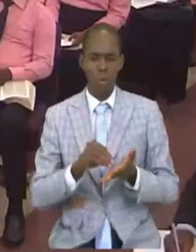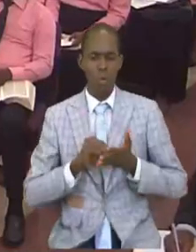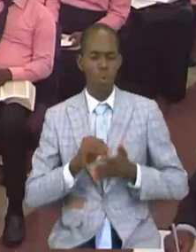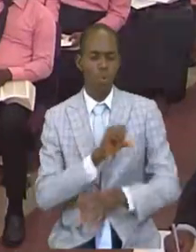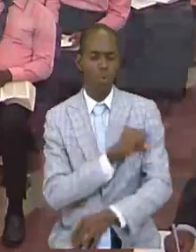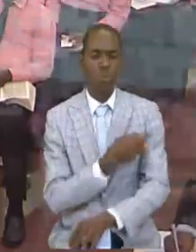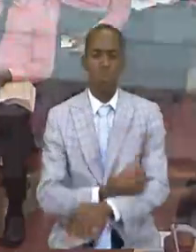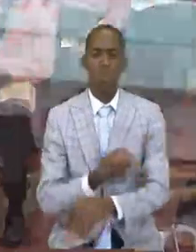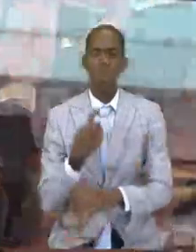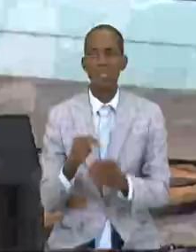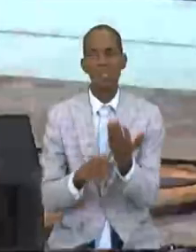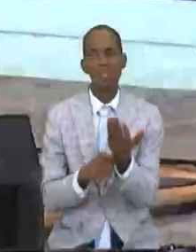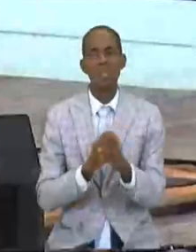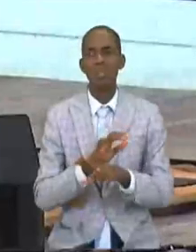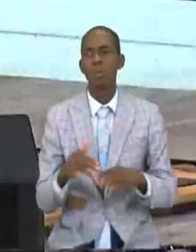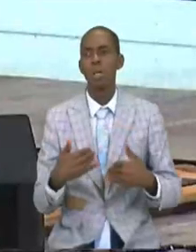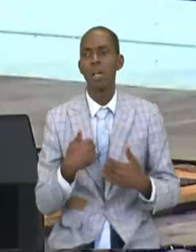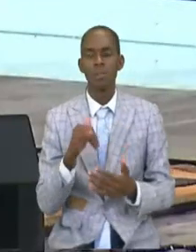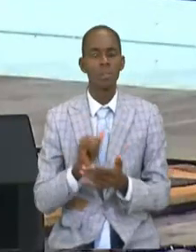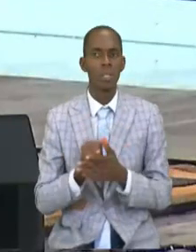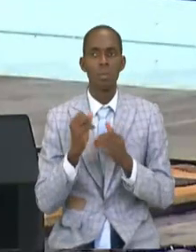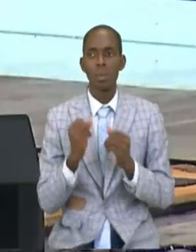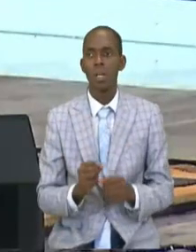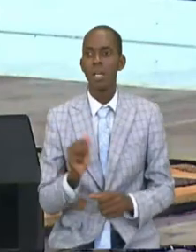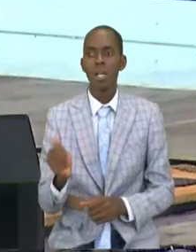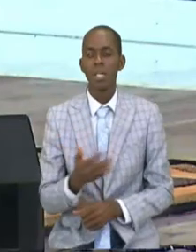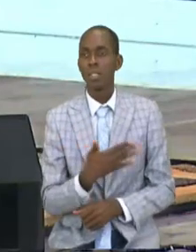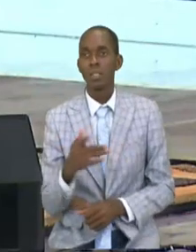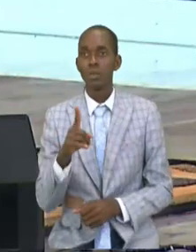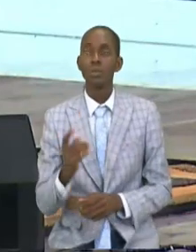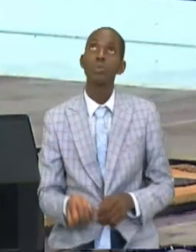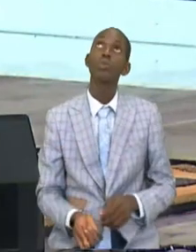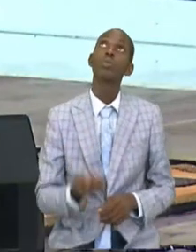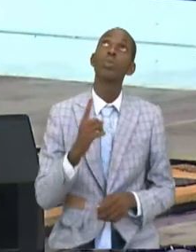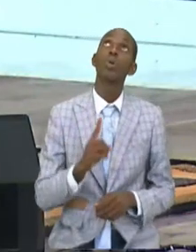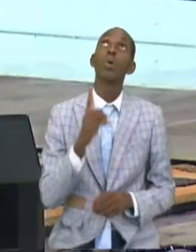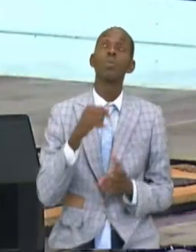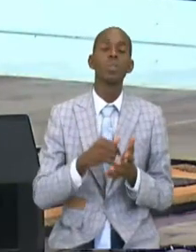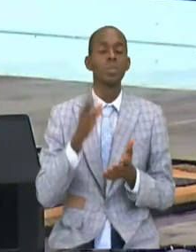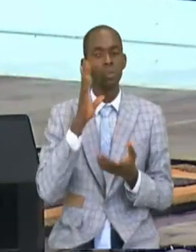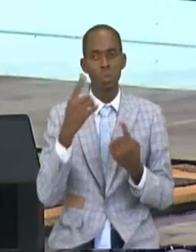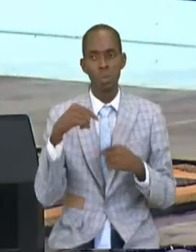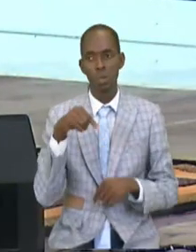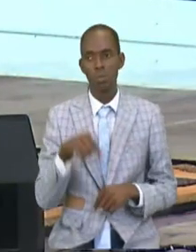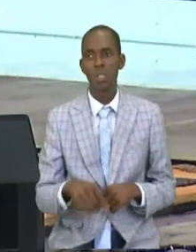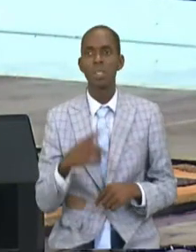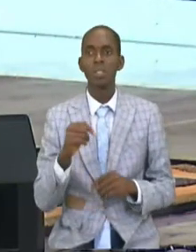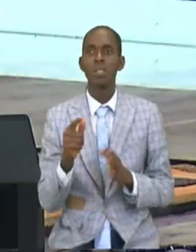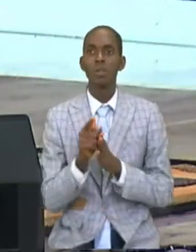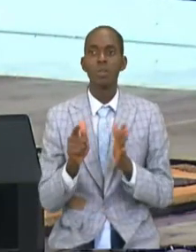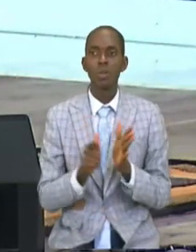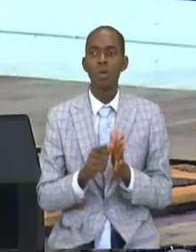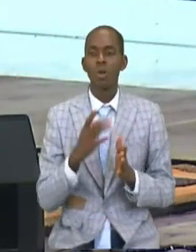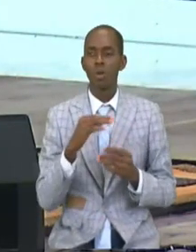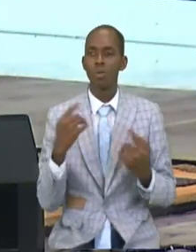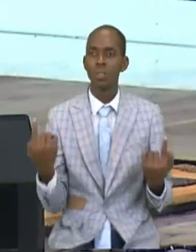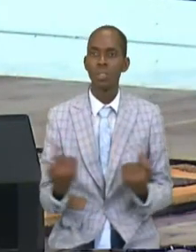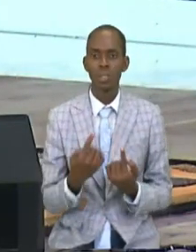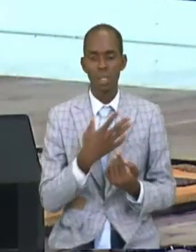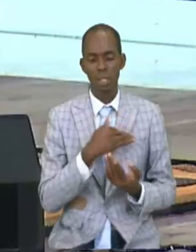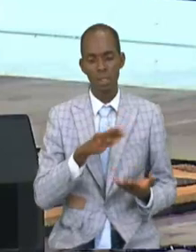propre force. La chair n'a pas ce pouvoir. Tout ce qu'on jette en l'air, cela doit descendre. La loi